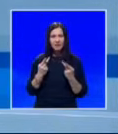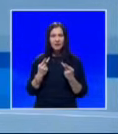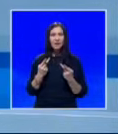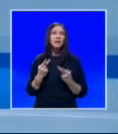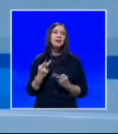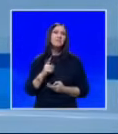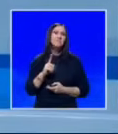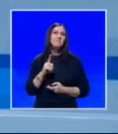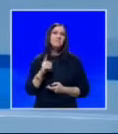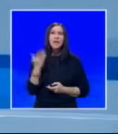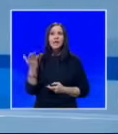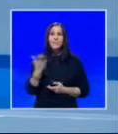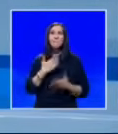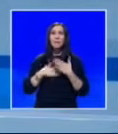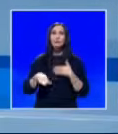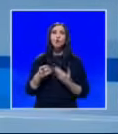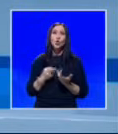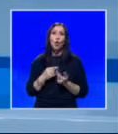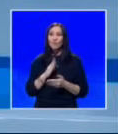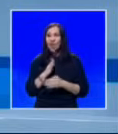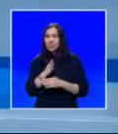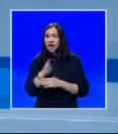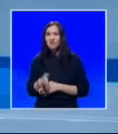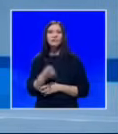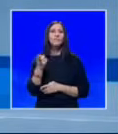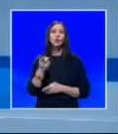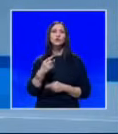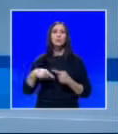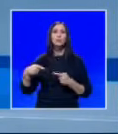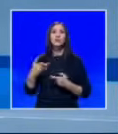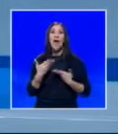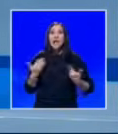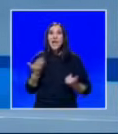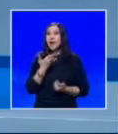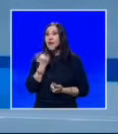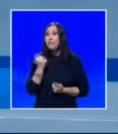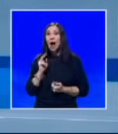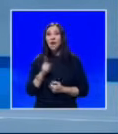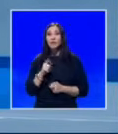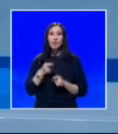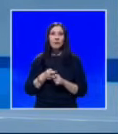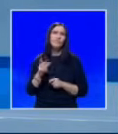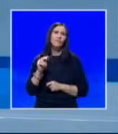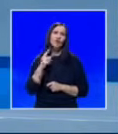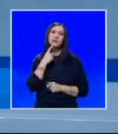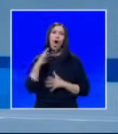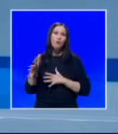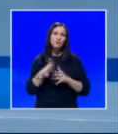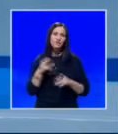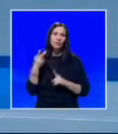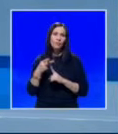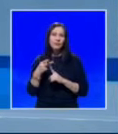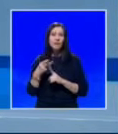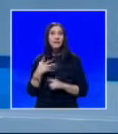е приятно това, че ние толкова навлизаме в този процес. Ние няма как да не го правим. Говоря обществото и медиите. По повод,